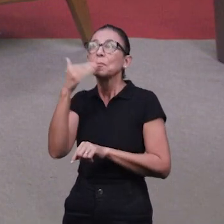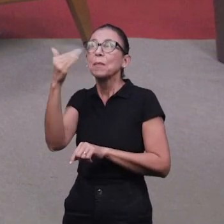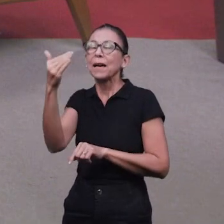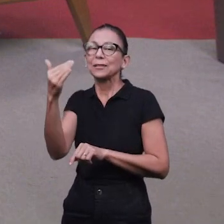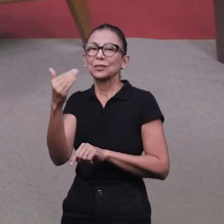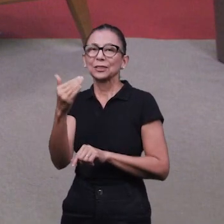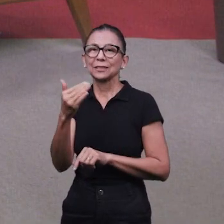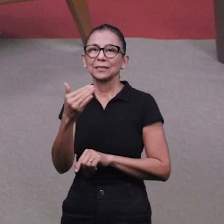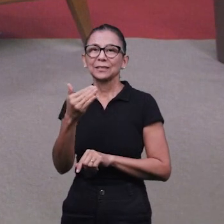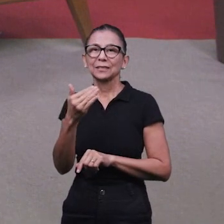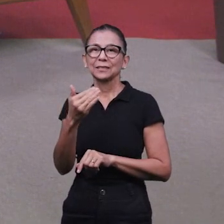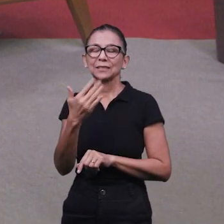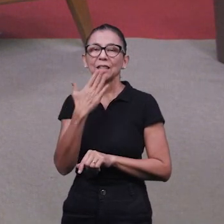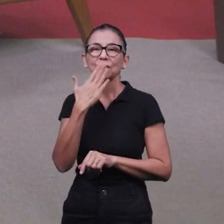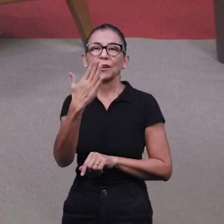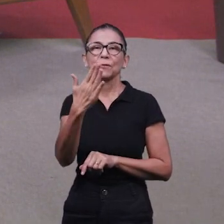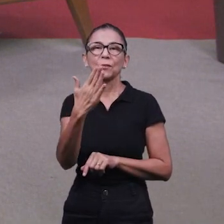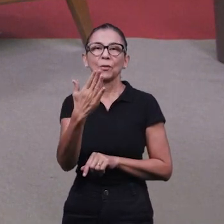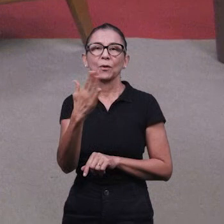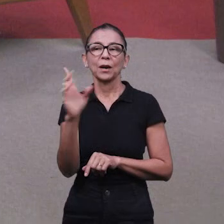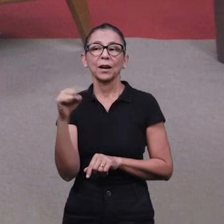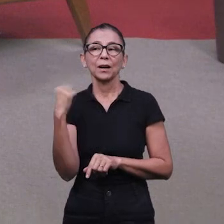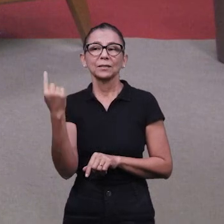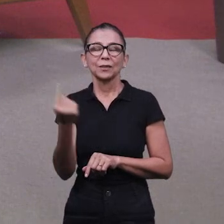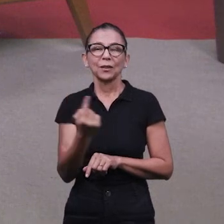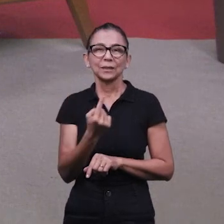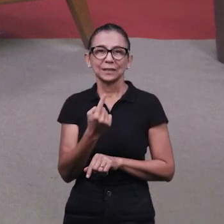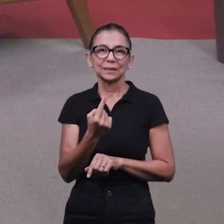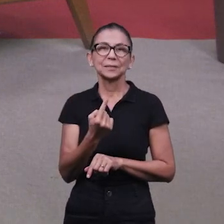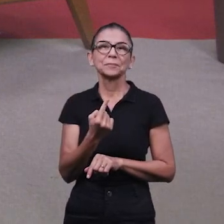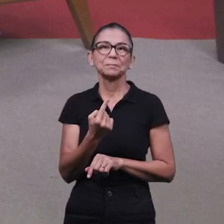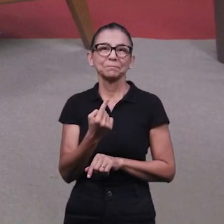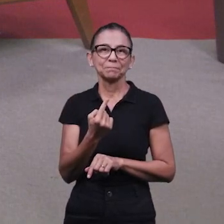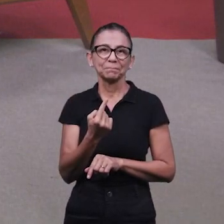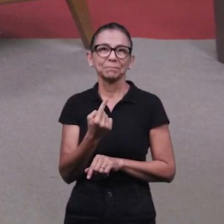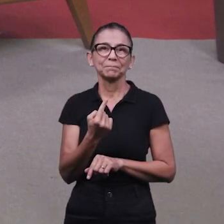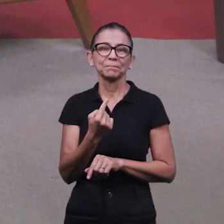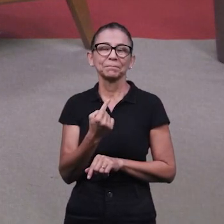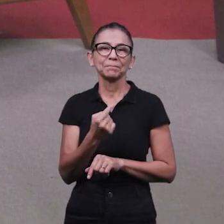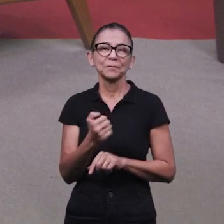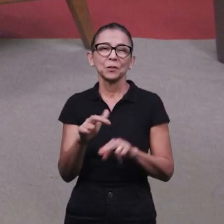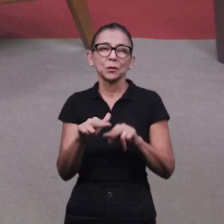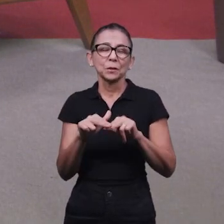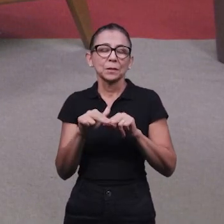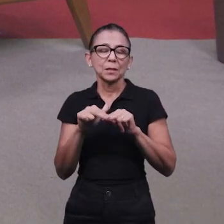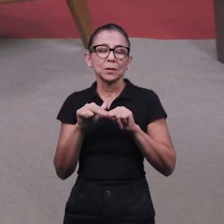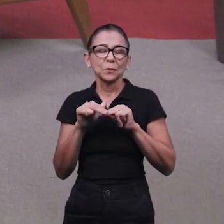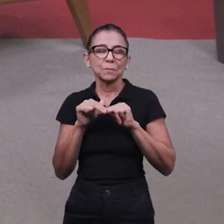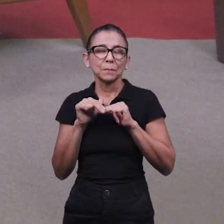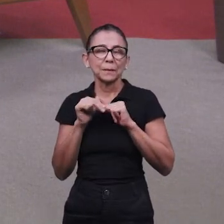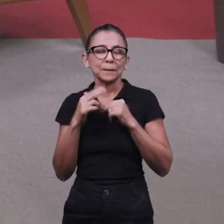chose merveilleuse. Ce texte, c'est extraordinaire, parce que,